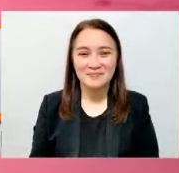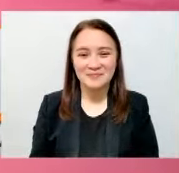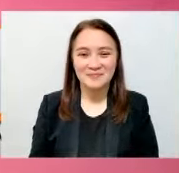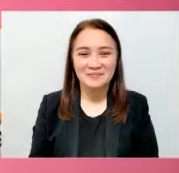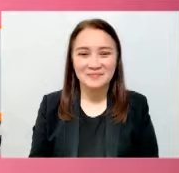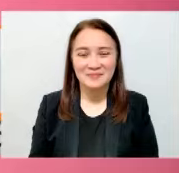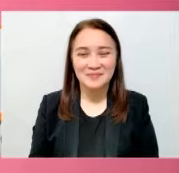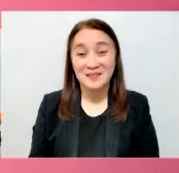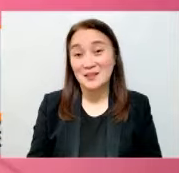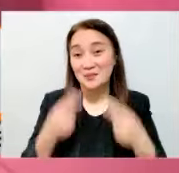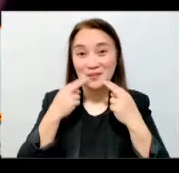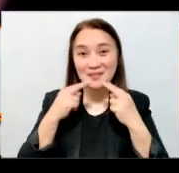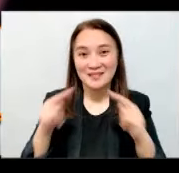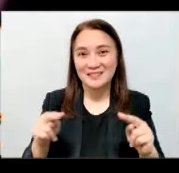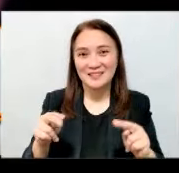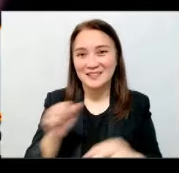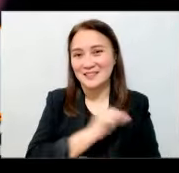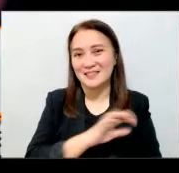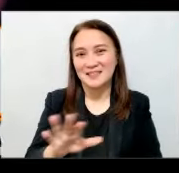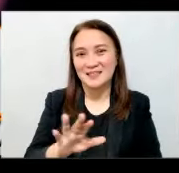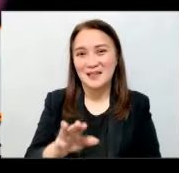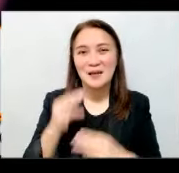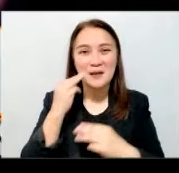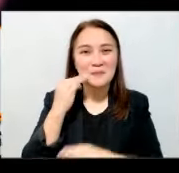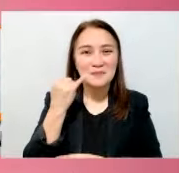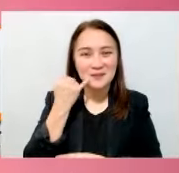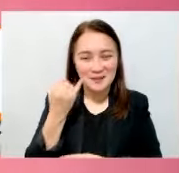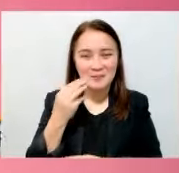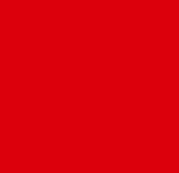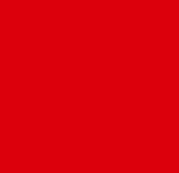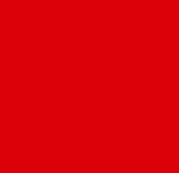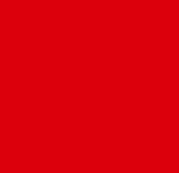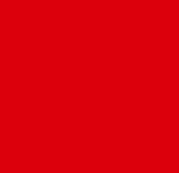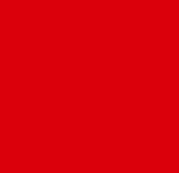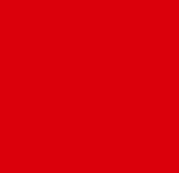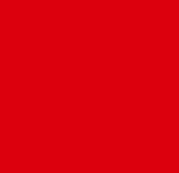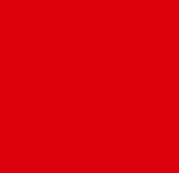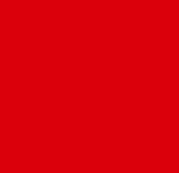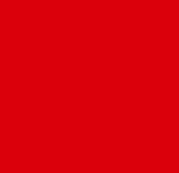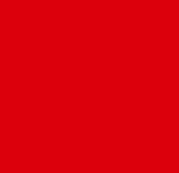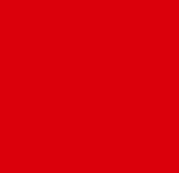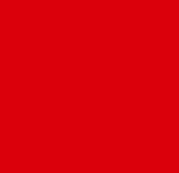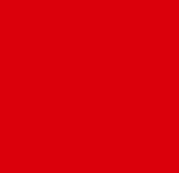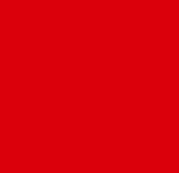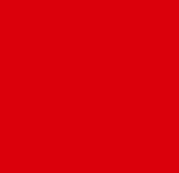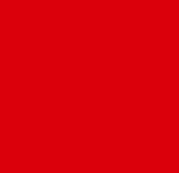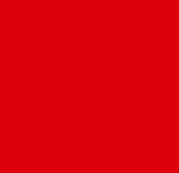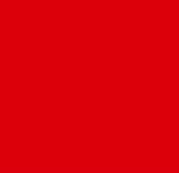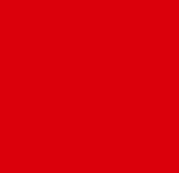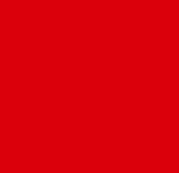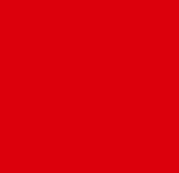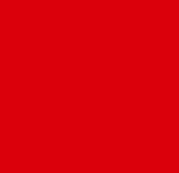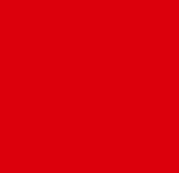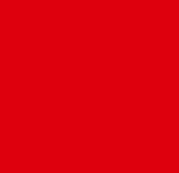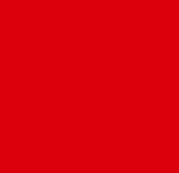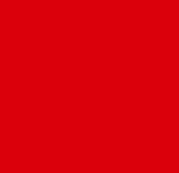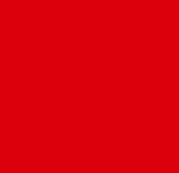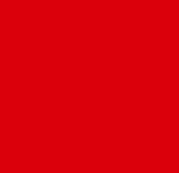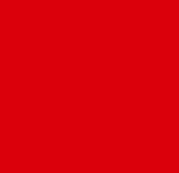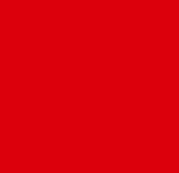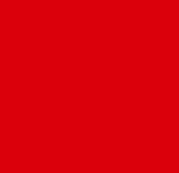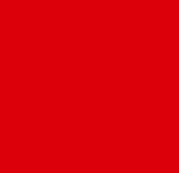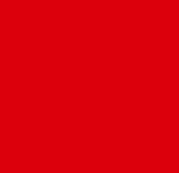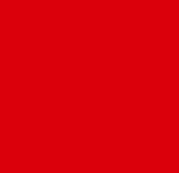Nagbabalita mula sa Frontline, MJ Marfori, News 5. Mga kapatid, ito po ang inyong K-Alaman